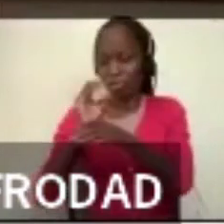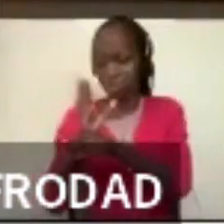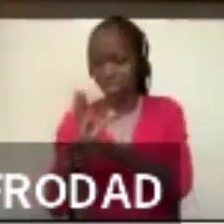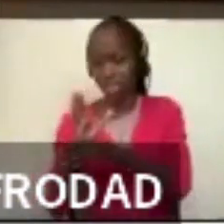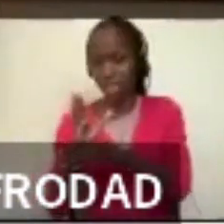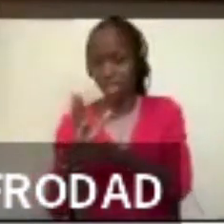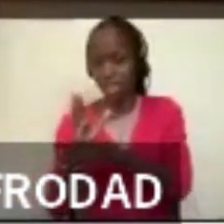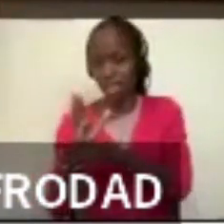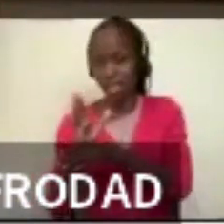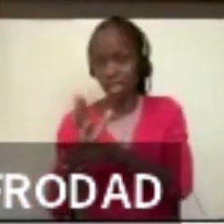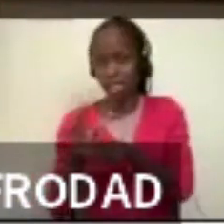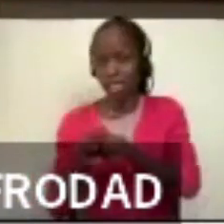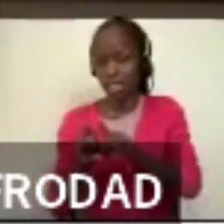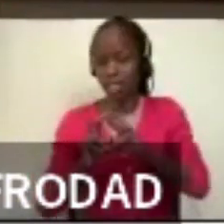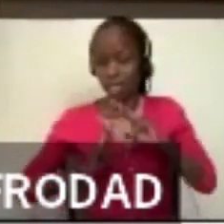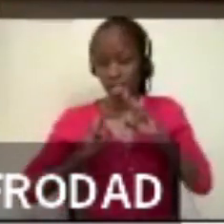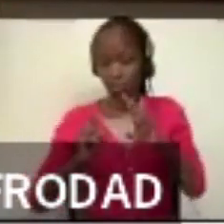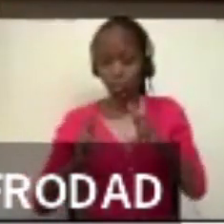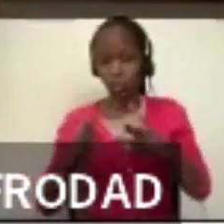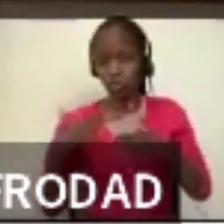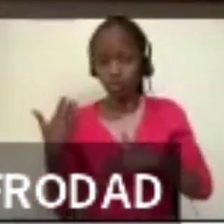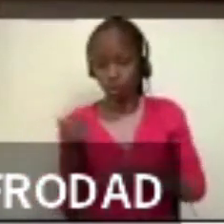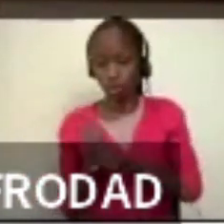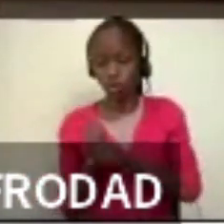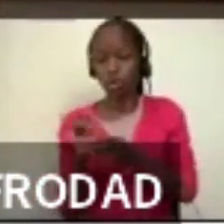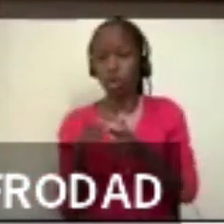j'ai commencé à faire de l'investigation.